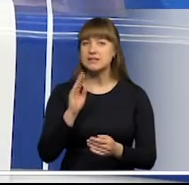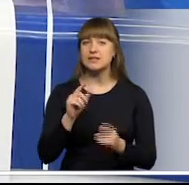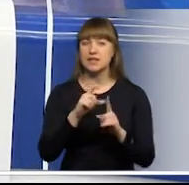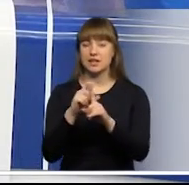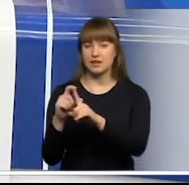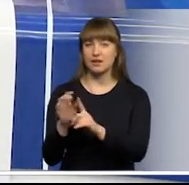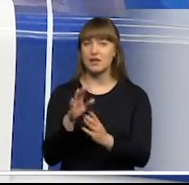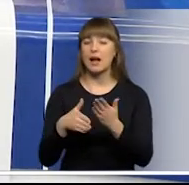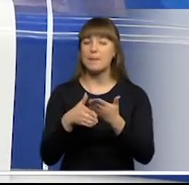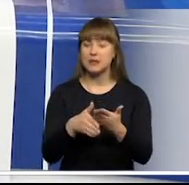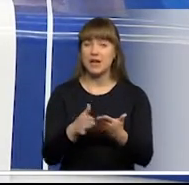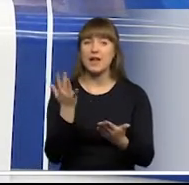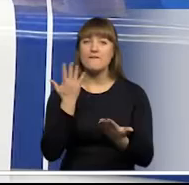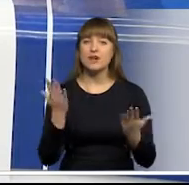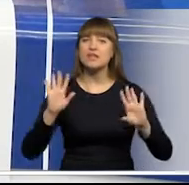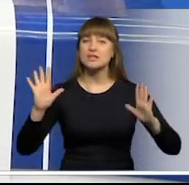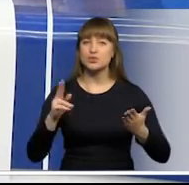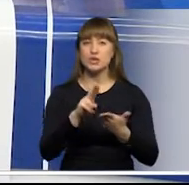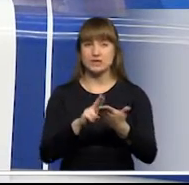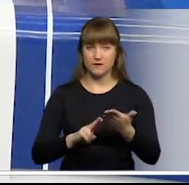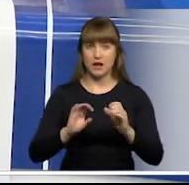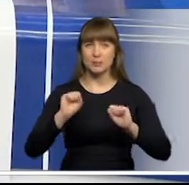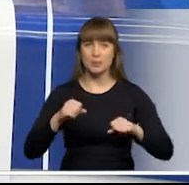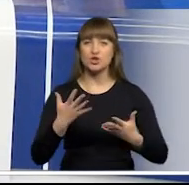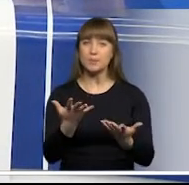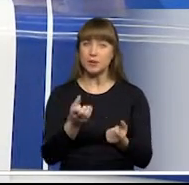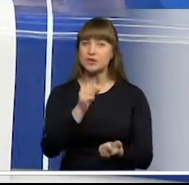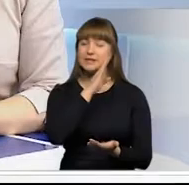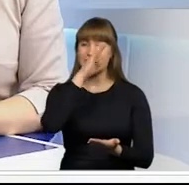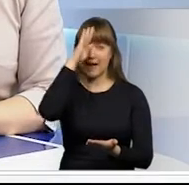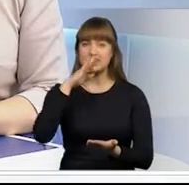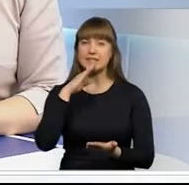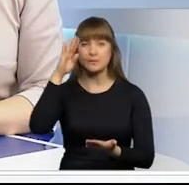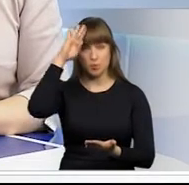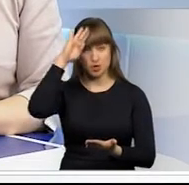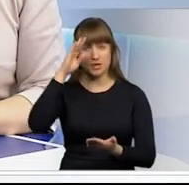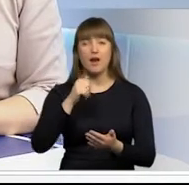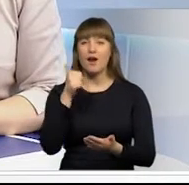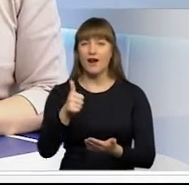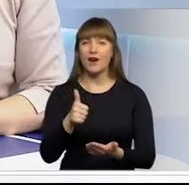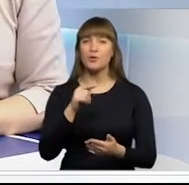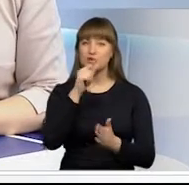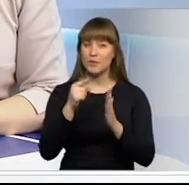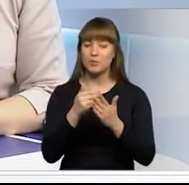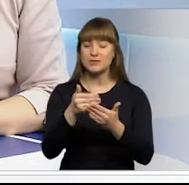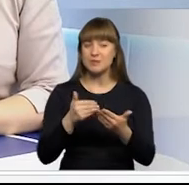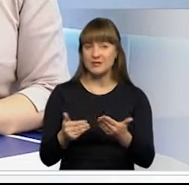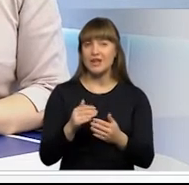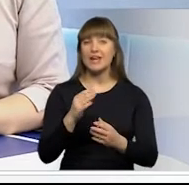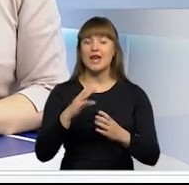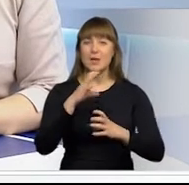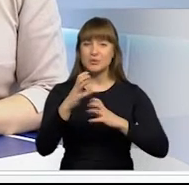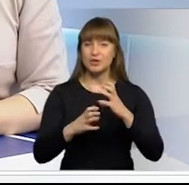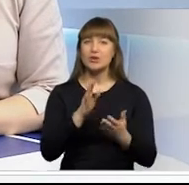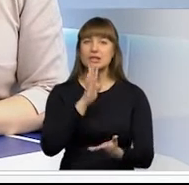случаях сертификат может получить отец, мужчина? Хороший вопрос в преддверии Международного женского дня.